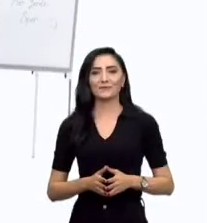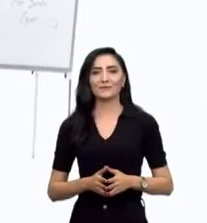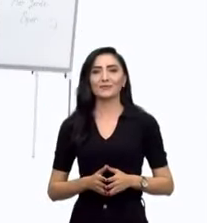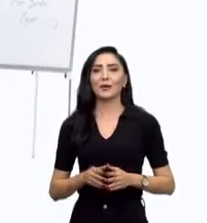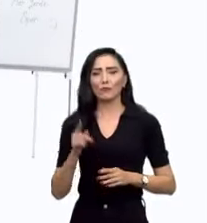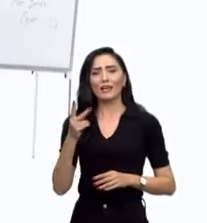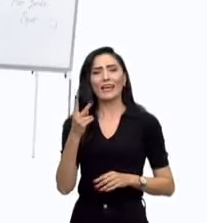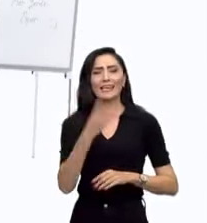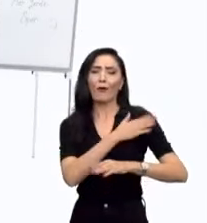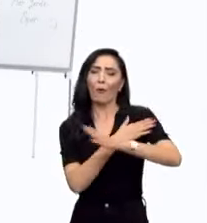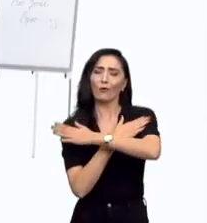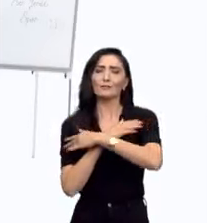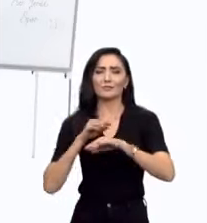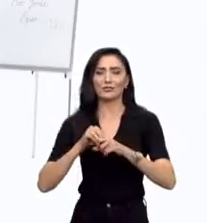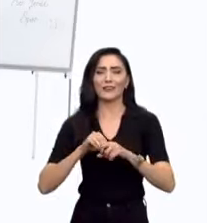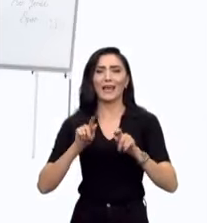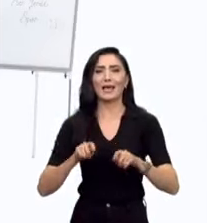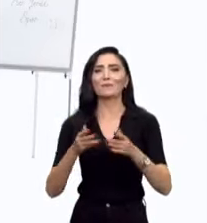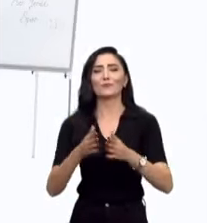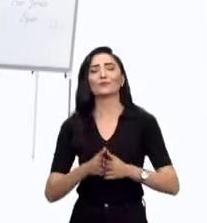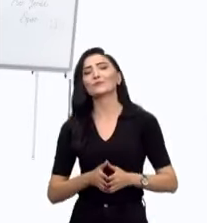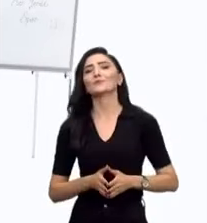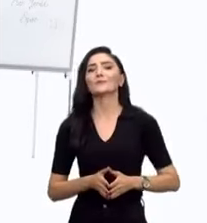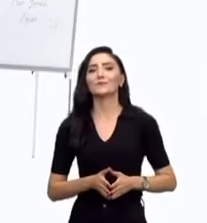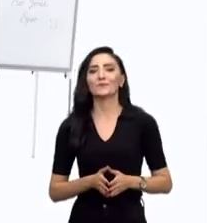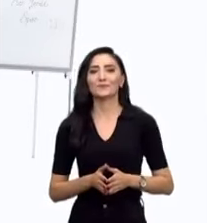Bu hareketi iki kolumuz için de yapıyoruz.